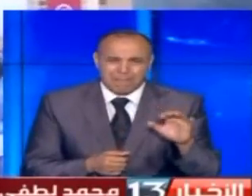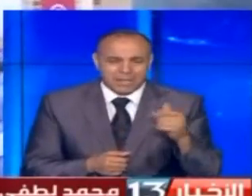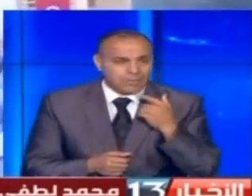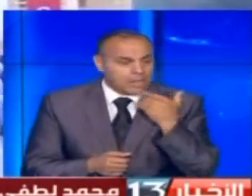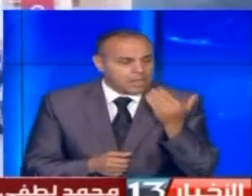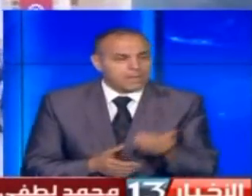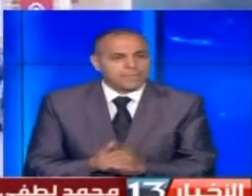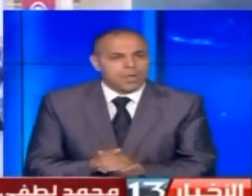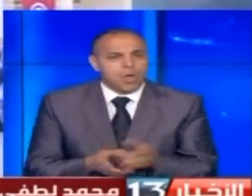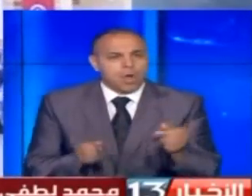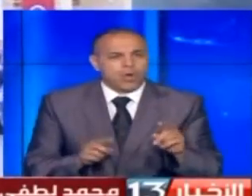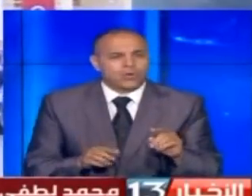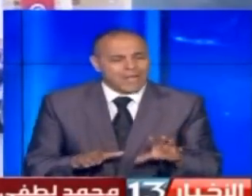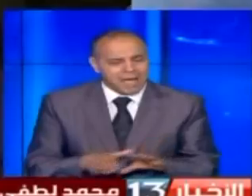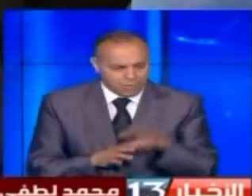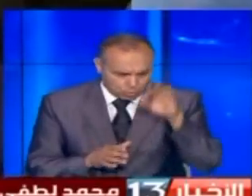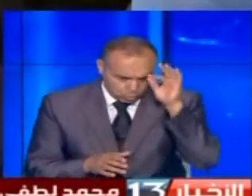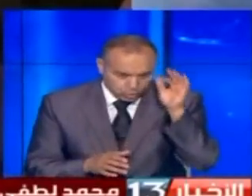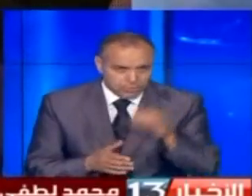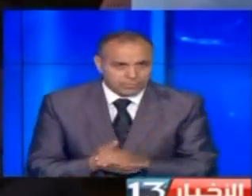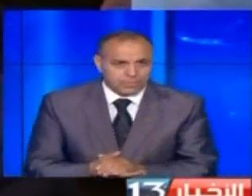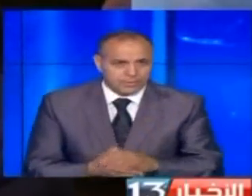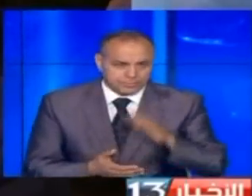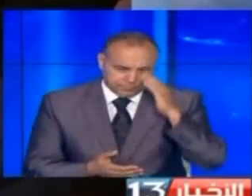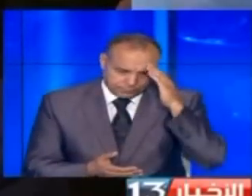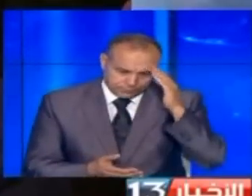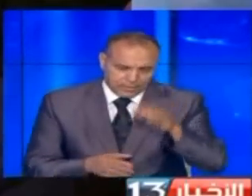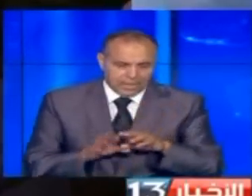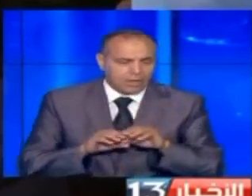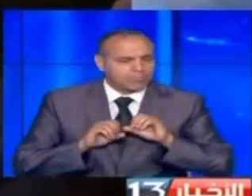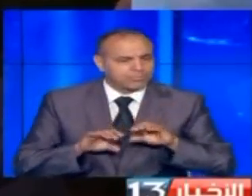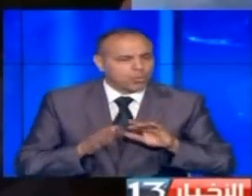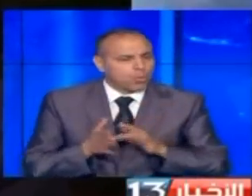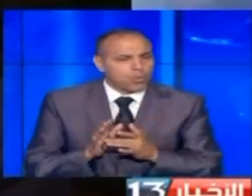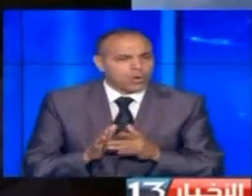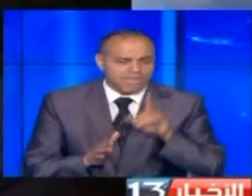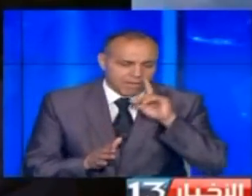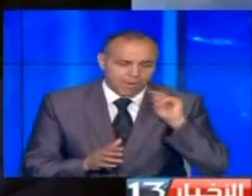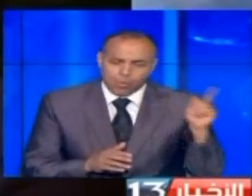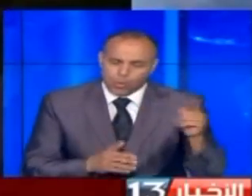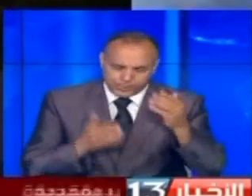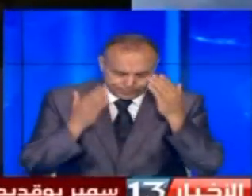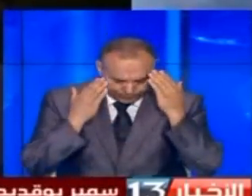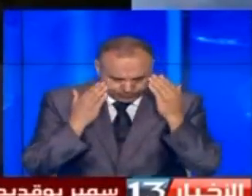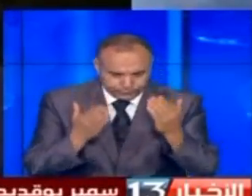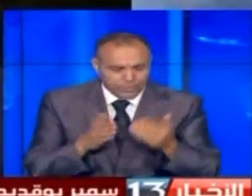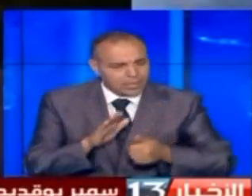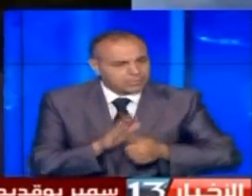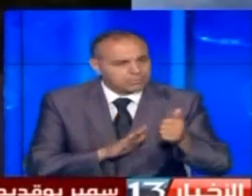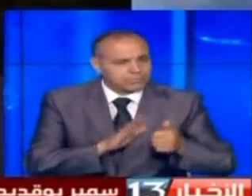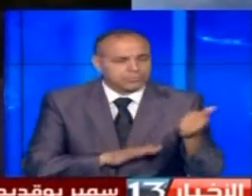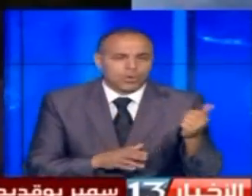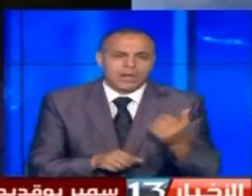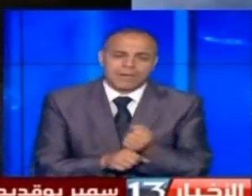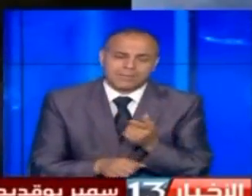وفي كذلك المناسبات الوطنية. نحيي الأسرة التربوية ونهنيه بناتنا وأبنائنا المتفوقات